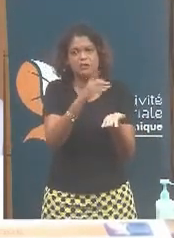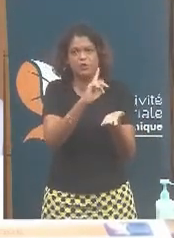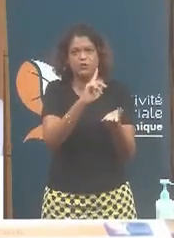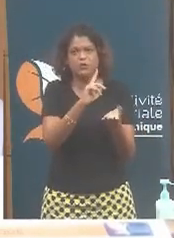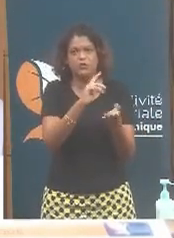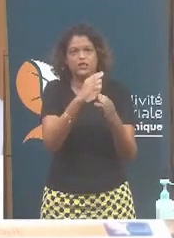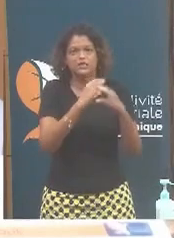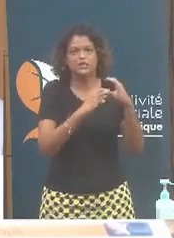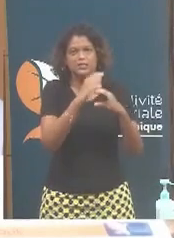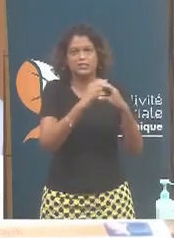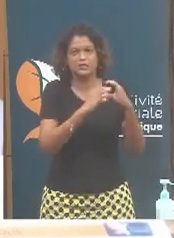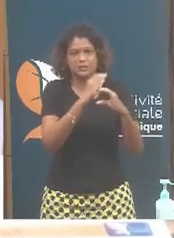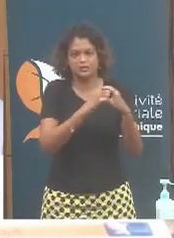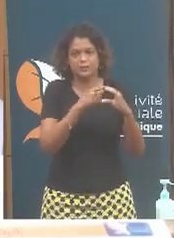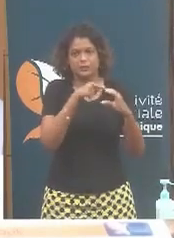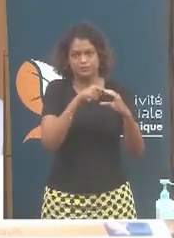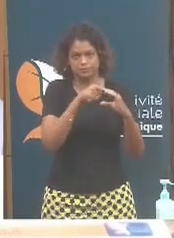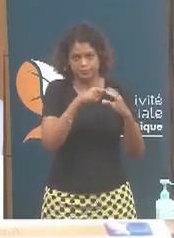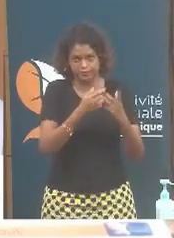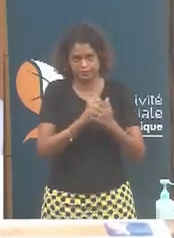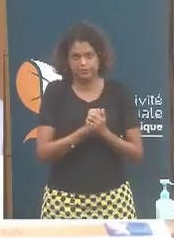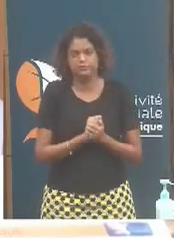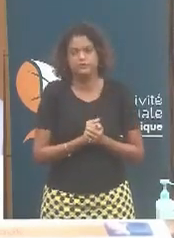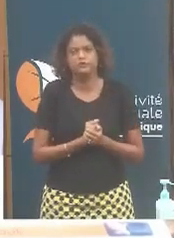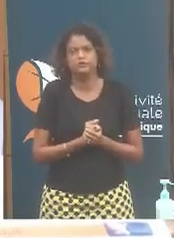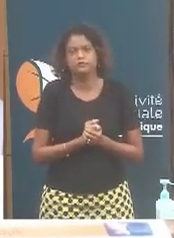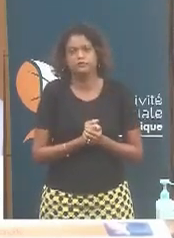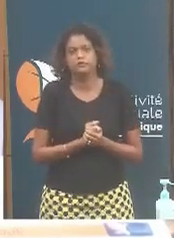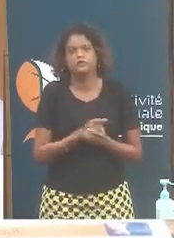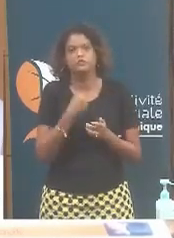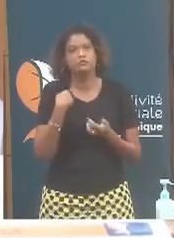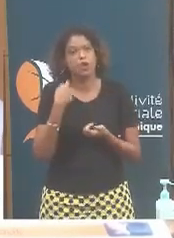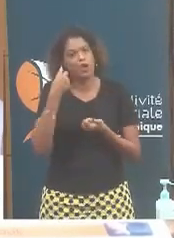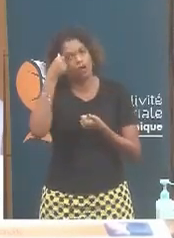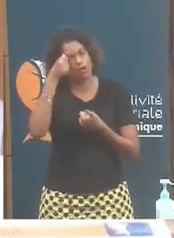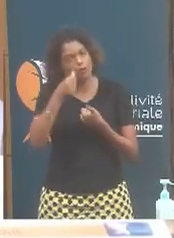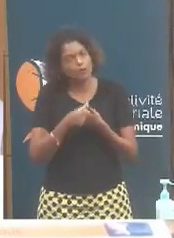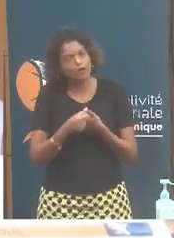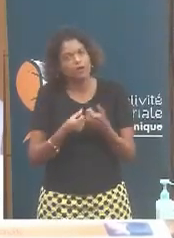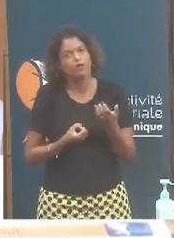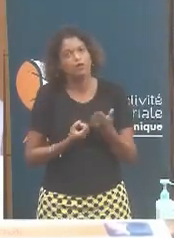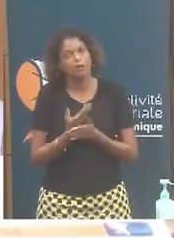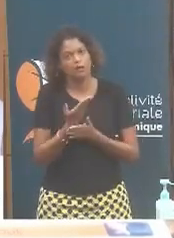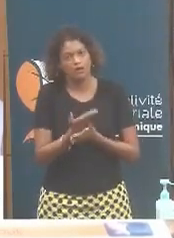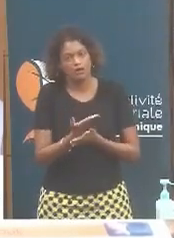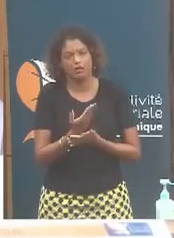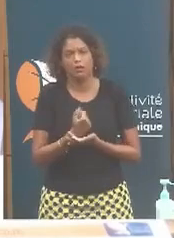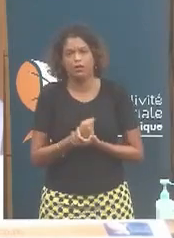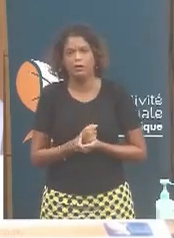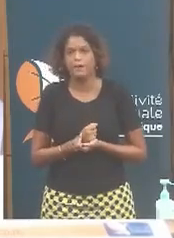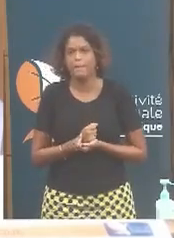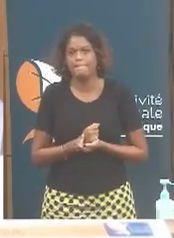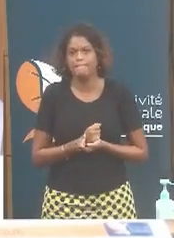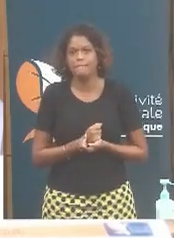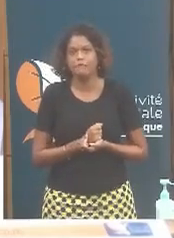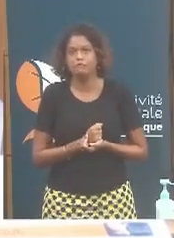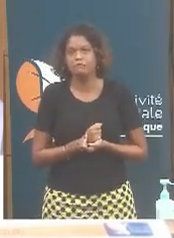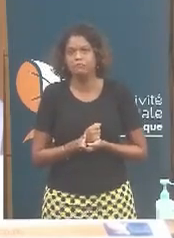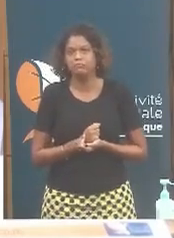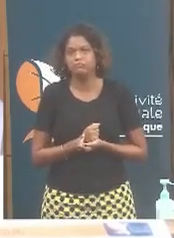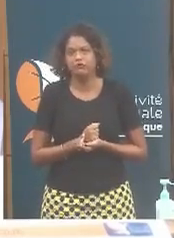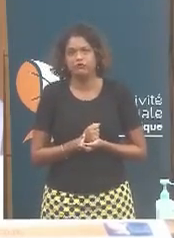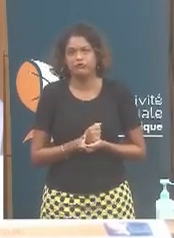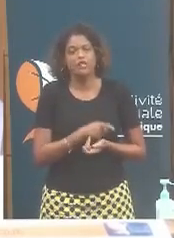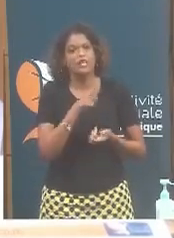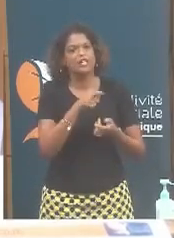SMTCSP, le syndicat mixte du transport collectif en site propre. Je rappelle qu'à part une espèce de